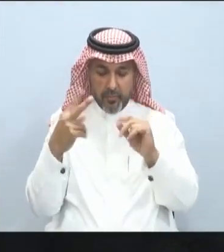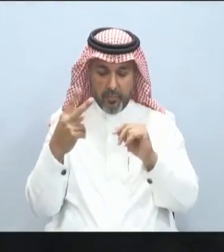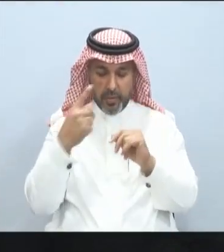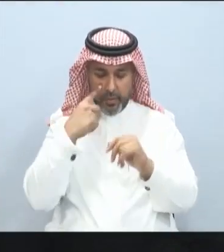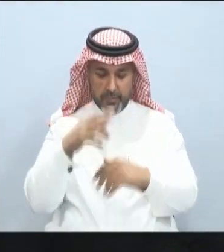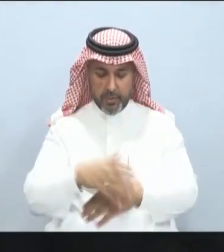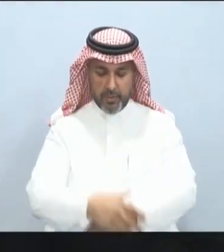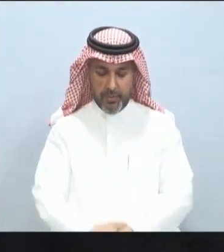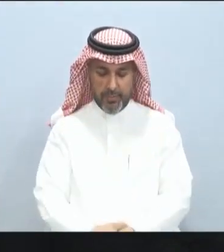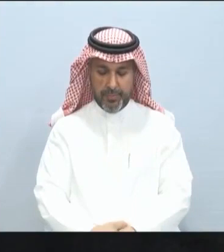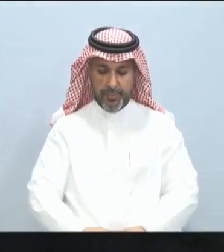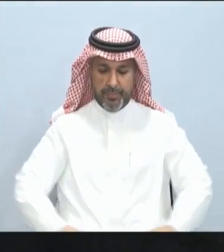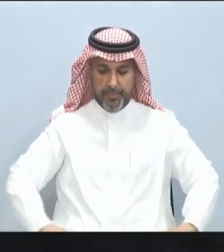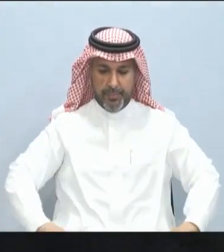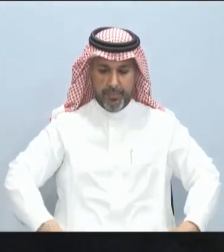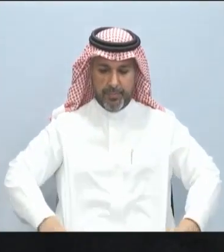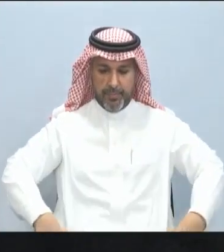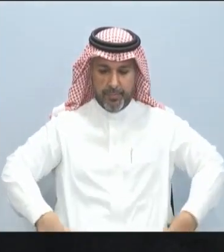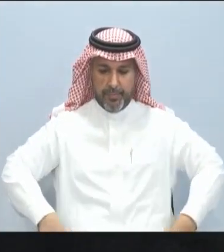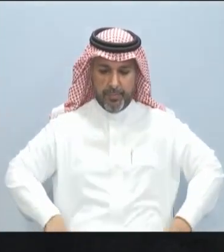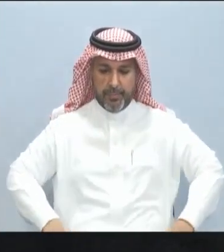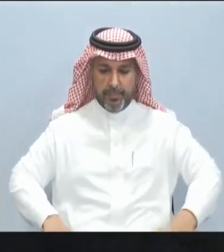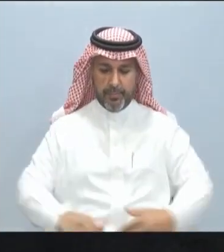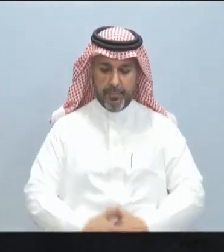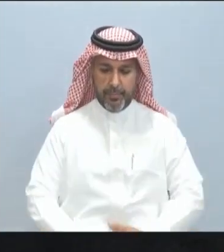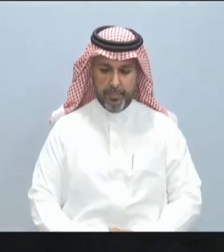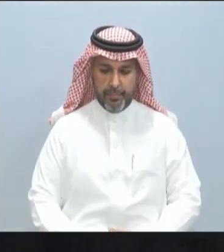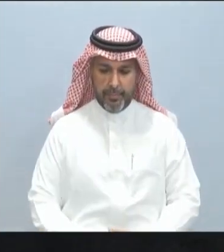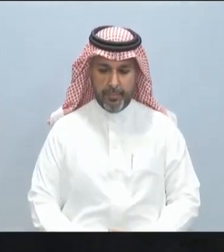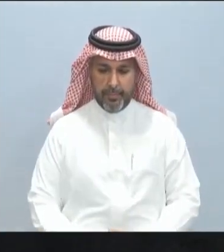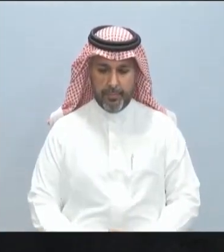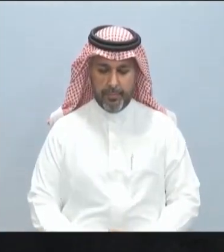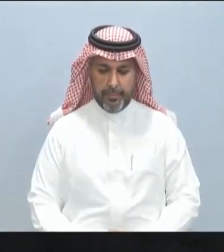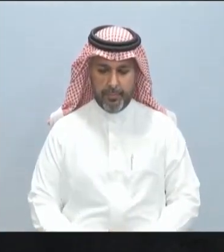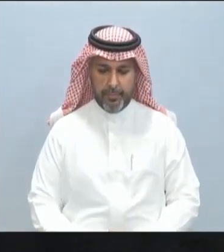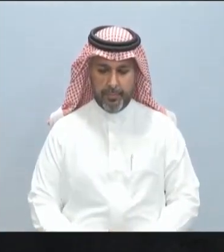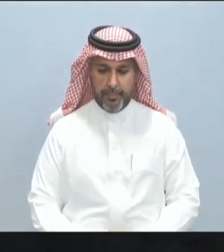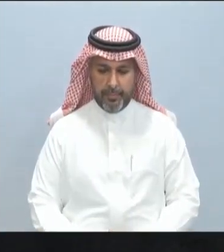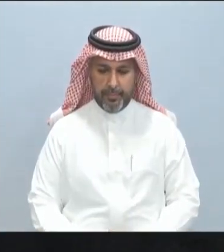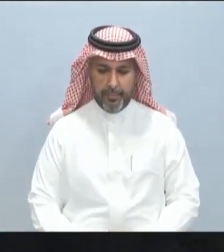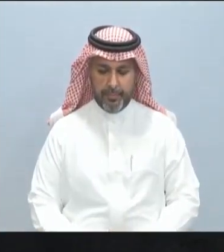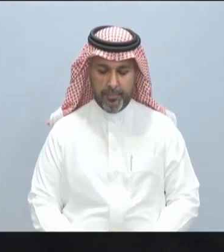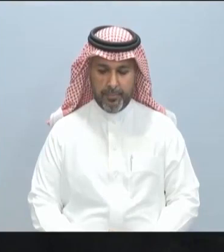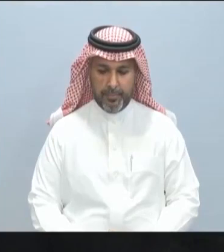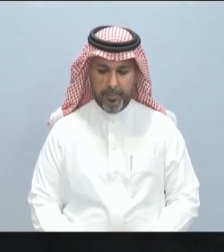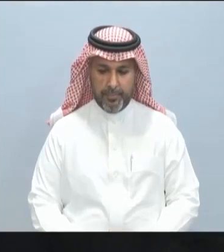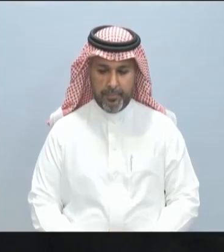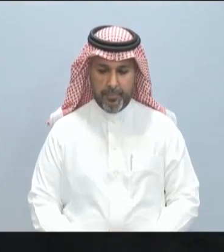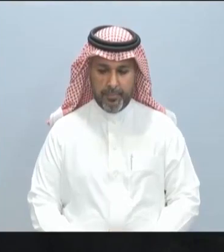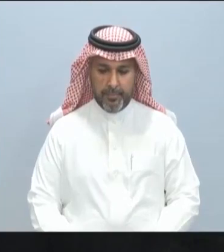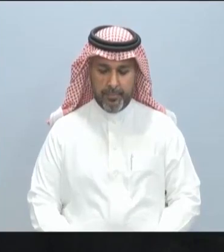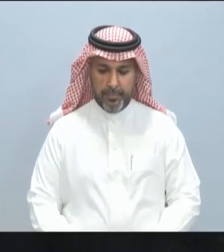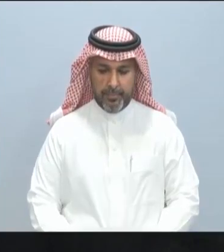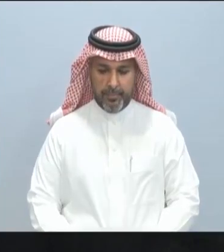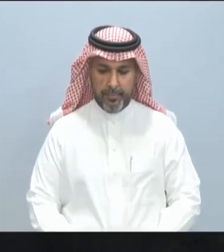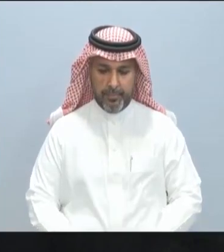تعرفنا على طريقه ايجاد مربع مجموع حدين او مربع الفرق بين حدين وكان الناتج عباره عن